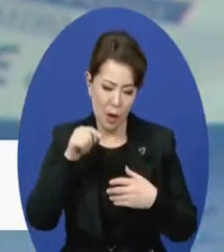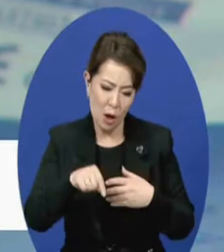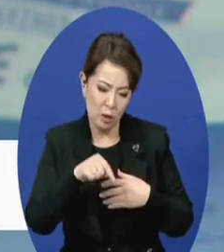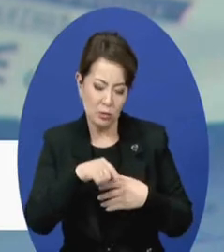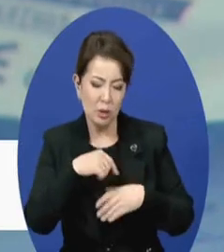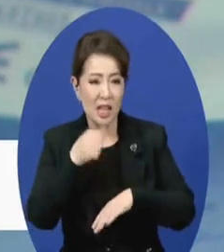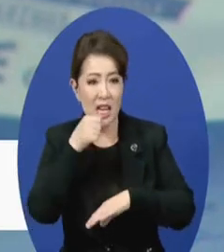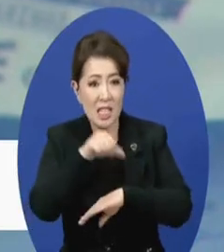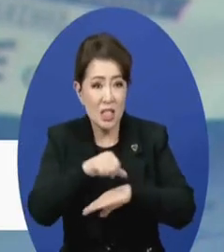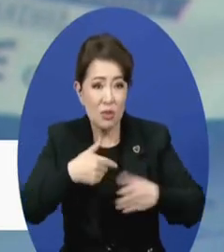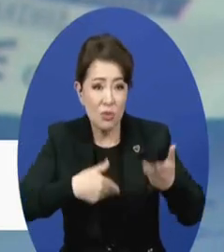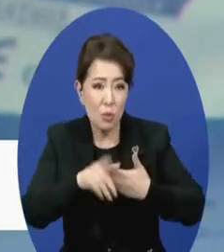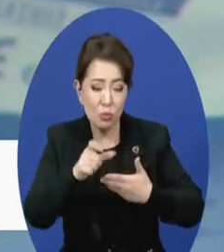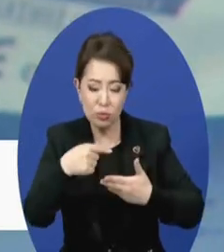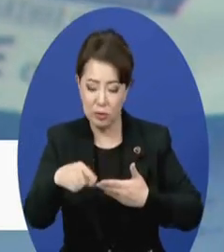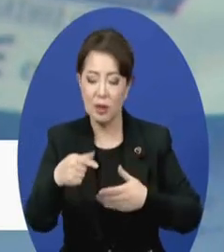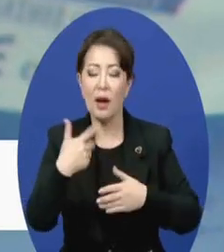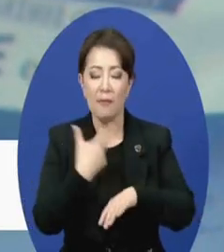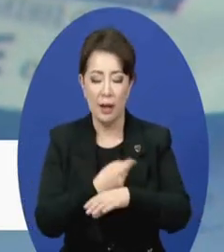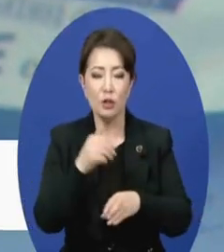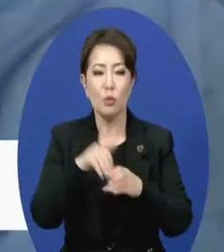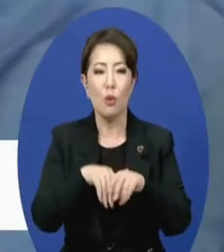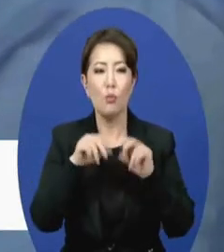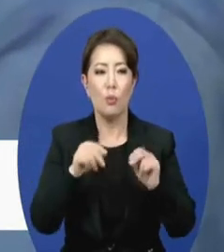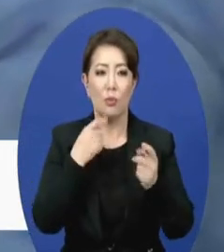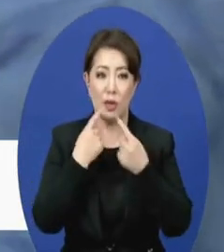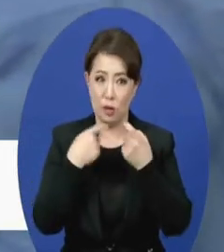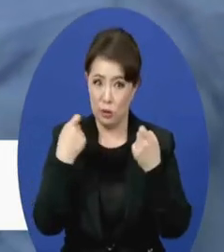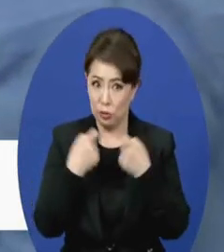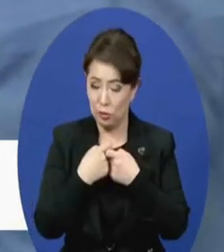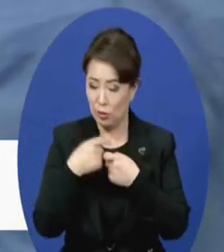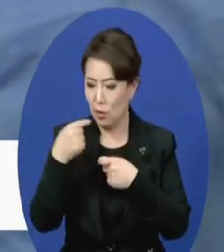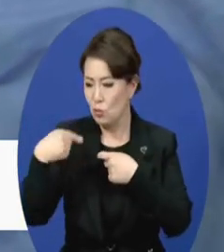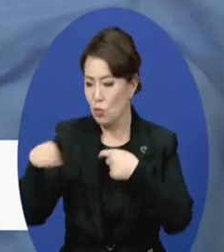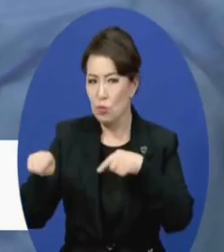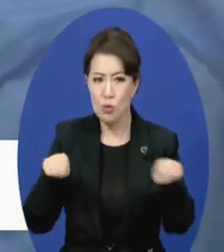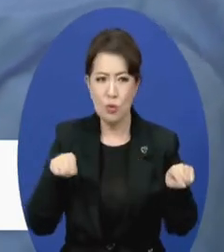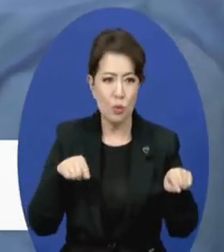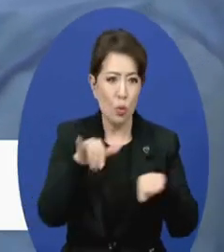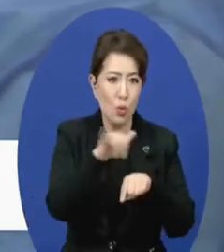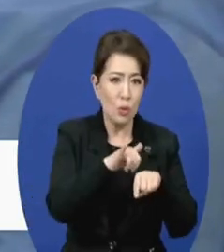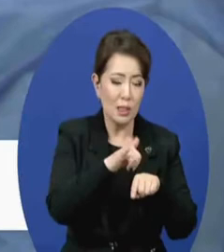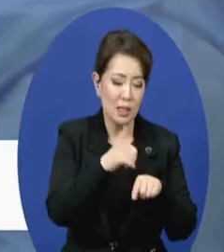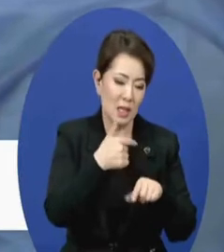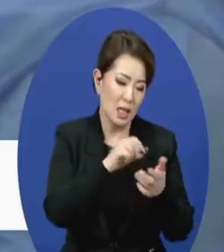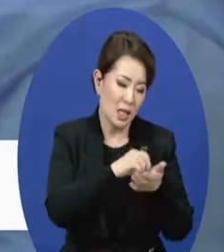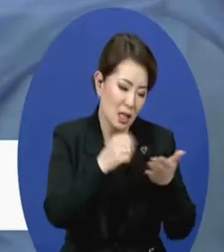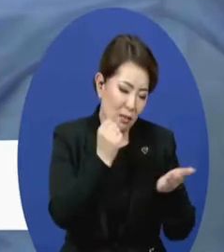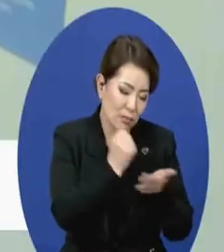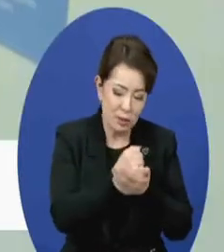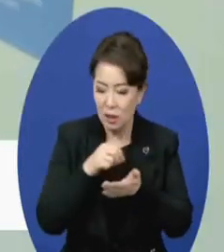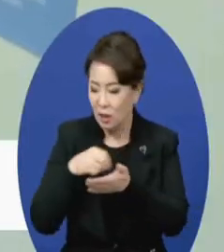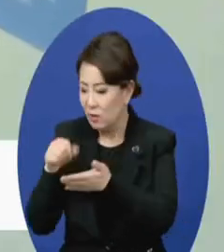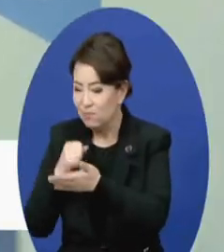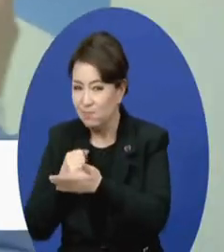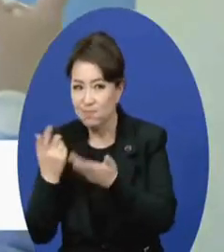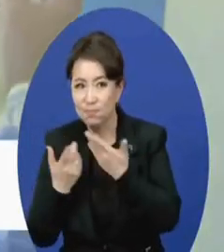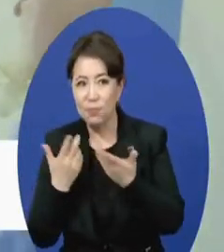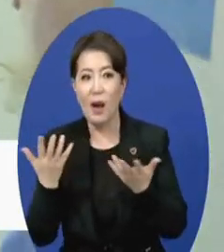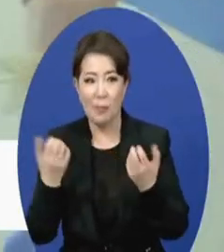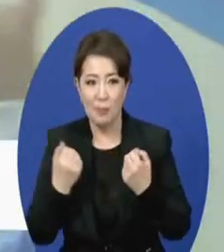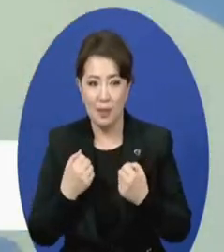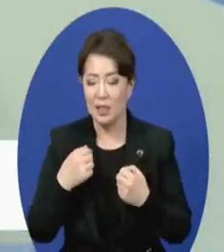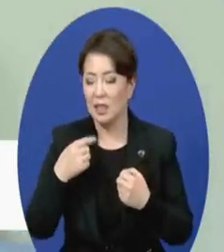хамруулахар төлөвлөсөн байна. Вакцин худалдан авалтын саналаа хурш орондод гаргаж, гэрээнүүд хийгдэж байна. Бүгд найрамдах энтхэг улсаас